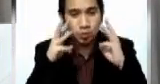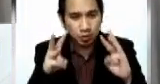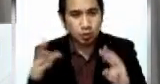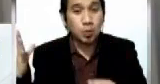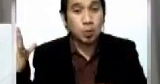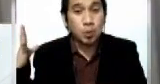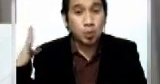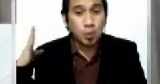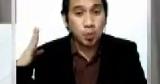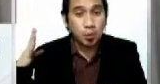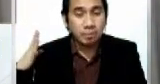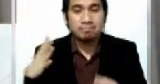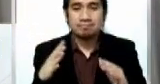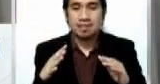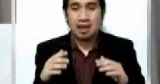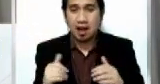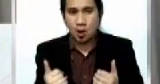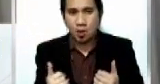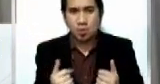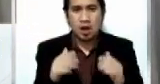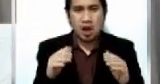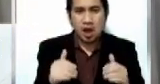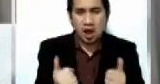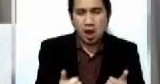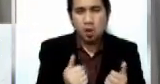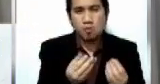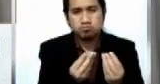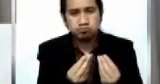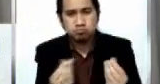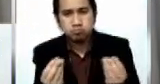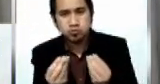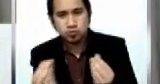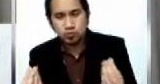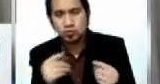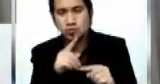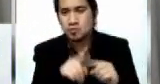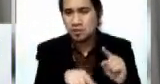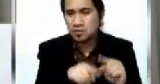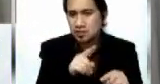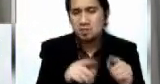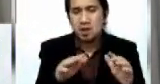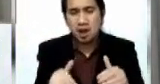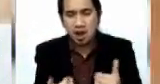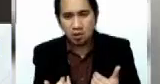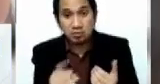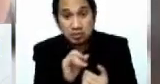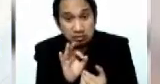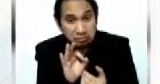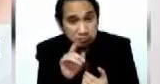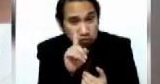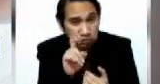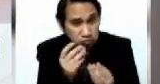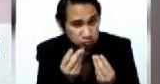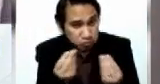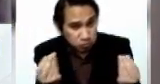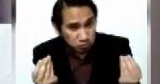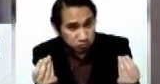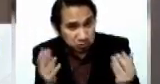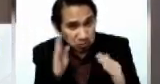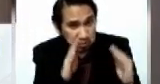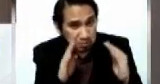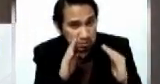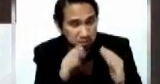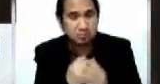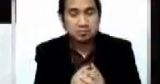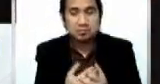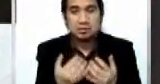paano ba maayos ang friendship ni Ginalyn at ni Caitlin at kung maayos pa ba. Umiinit din ang